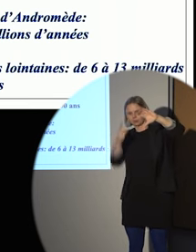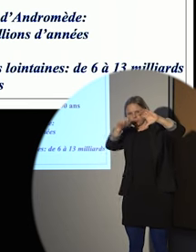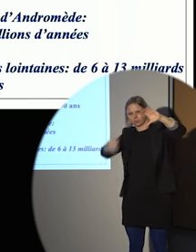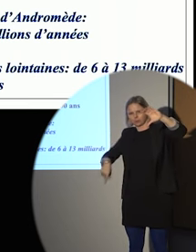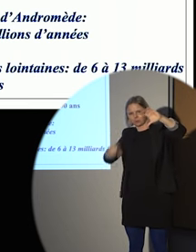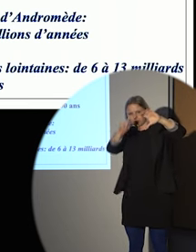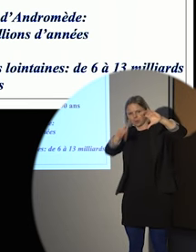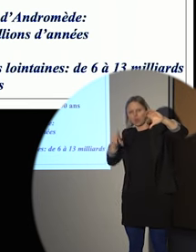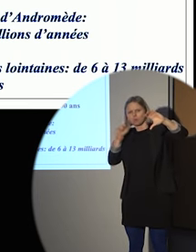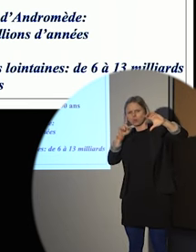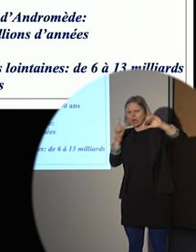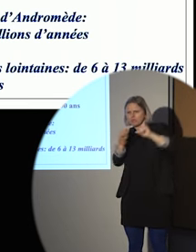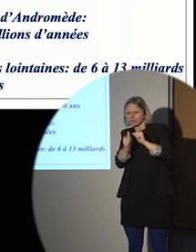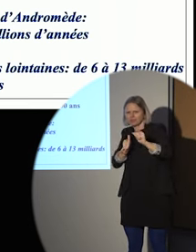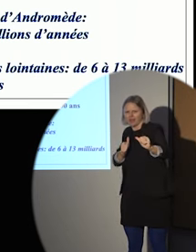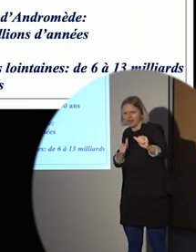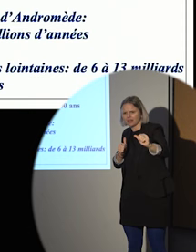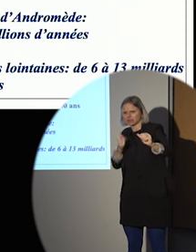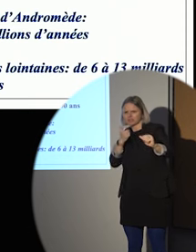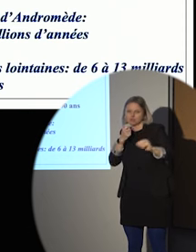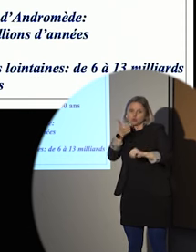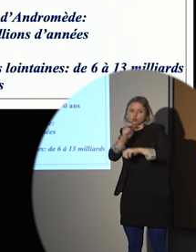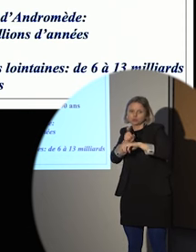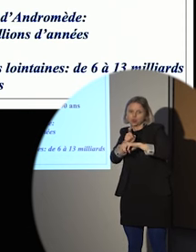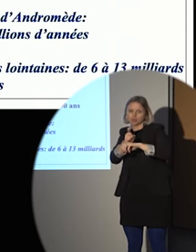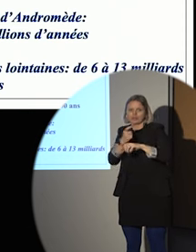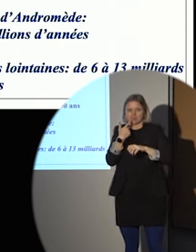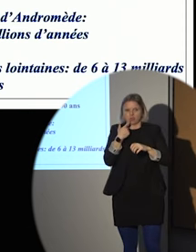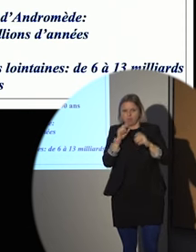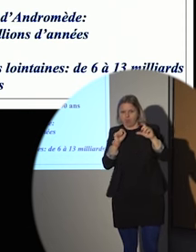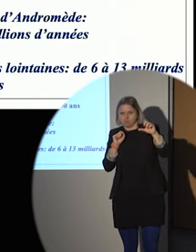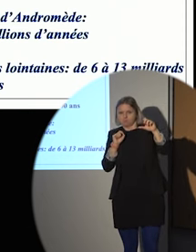lorsqu'ils envoyaient un message. Une seconde, vous me direz,